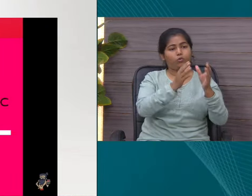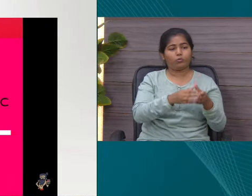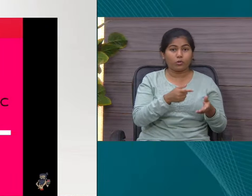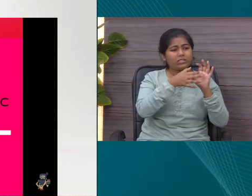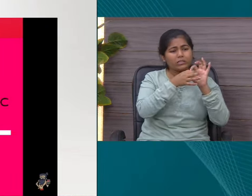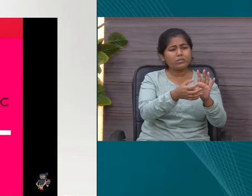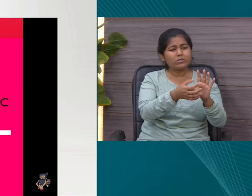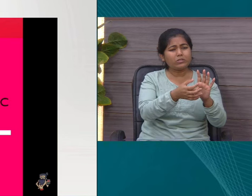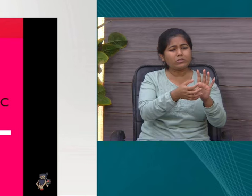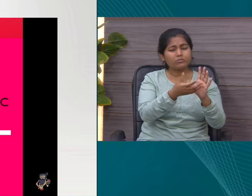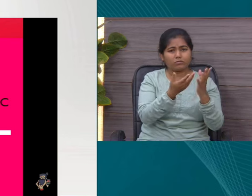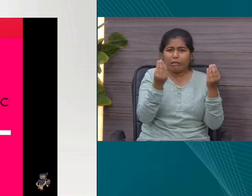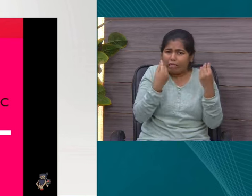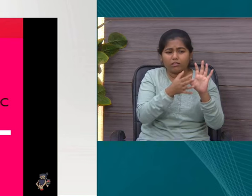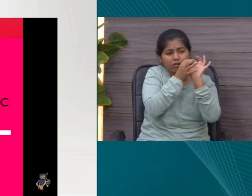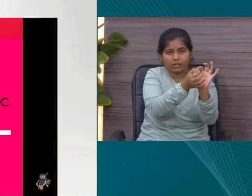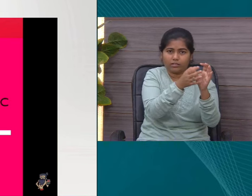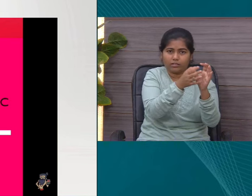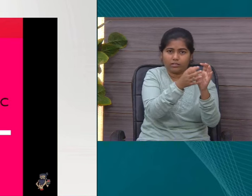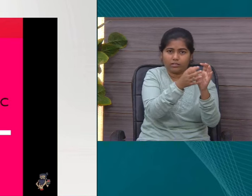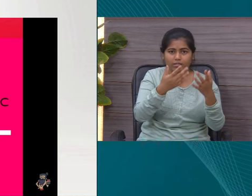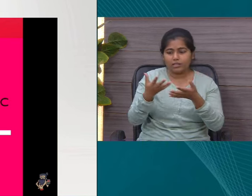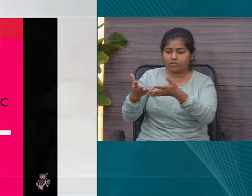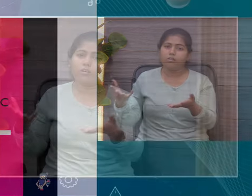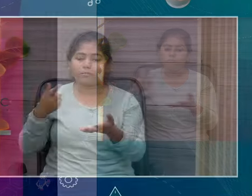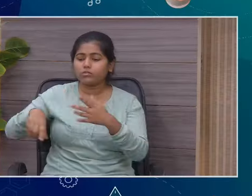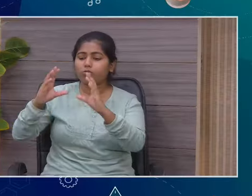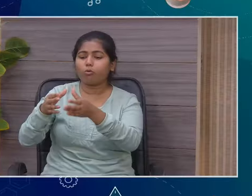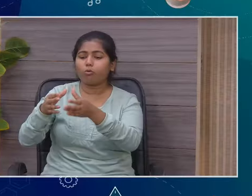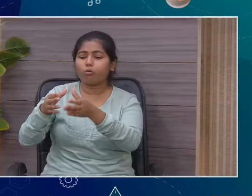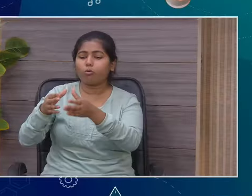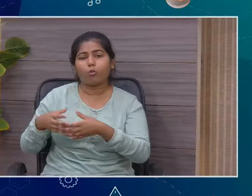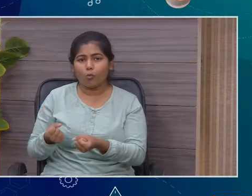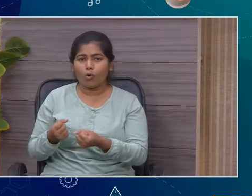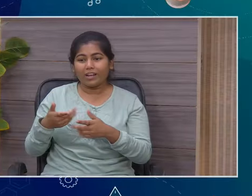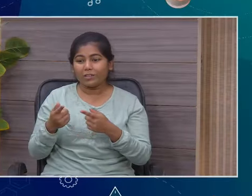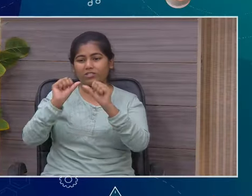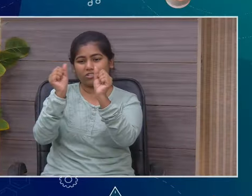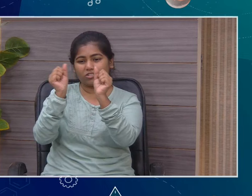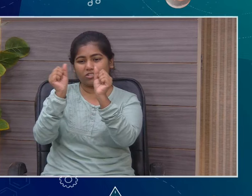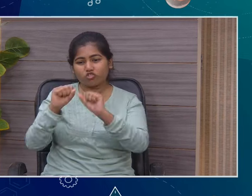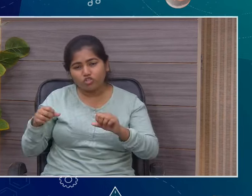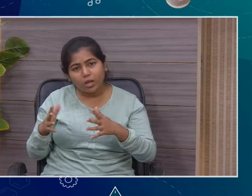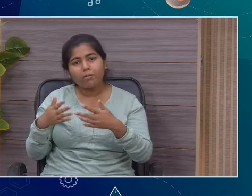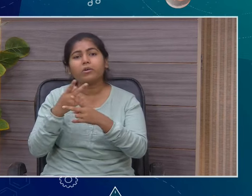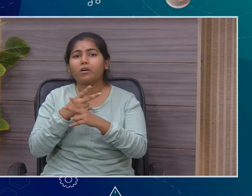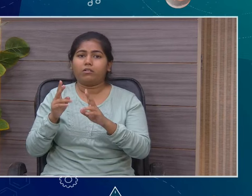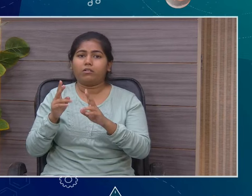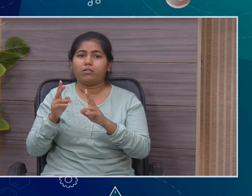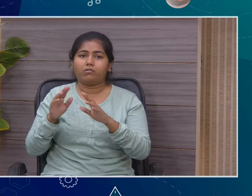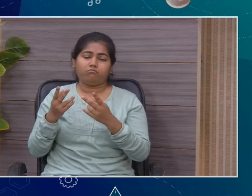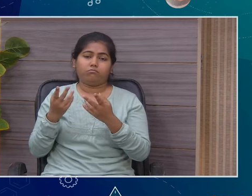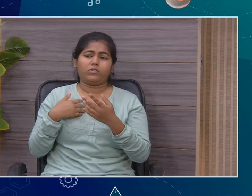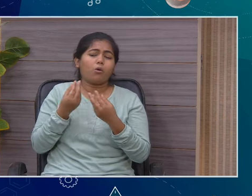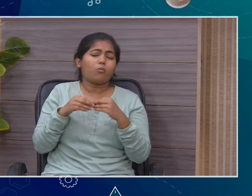ना कोई आधार रखते हैं अगर मान लीजिए मैंने कुछ ऑब्जेक्ट्स रखे हैं तो मुझे उनकी ग्रुपिंग करनी है तो या तो मैं शेप लूंगी या और किस तरह से ग्रुपिंग कर